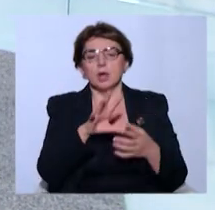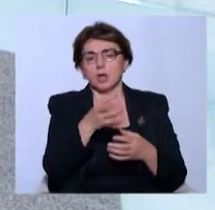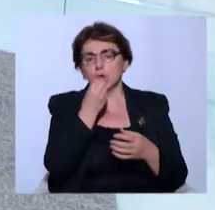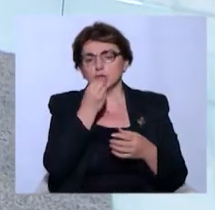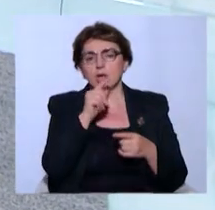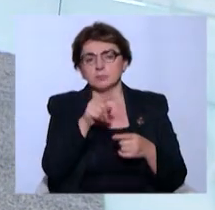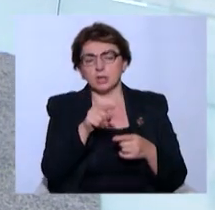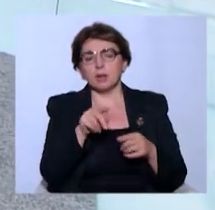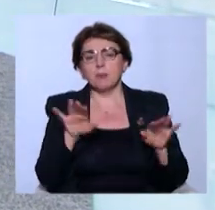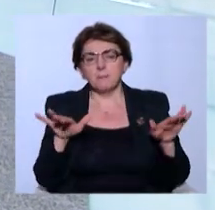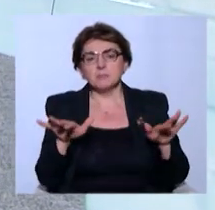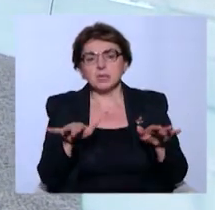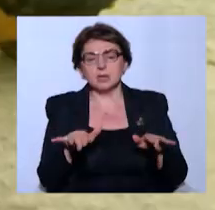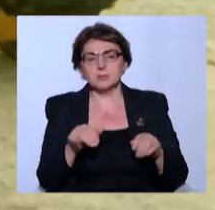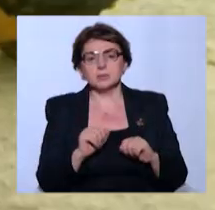კუ, რომელიც